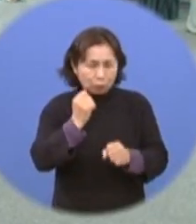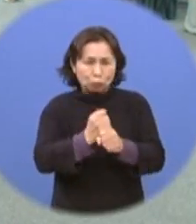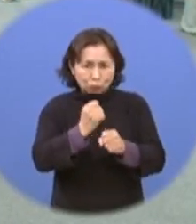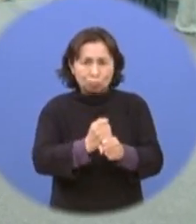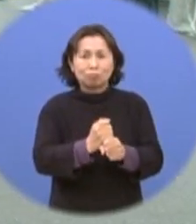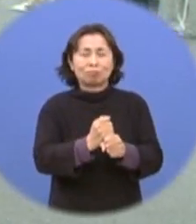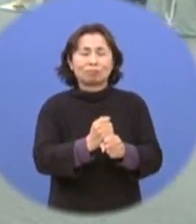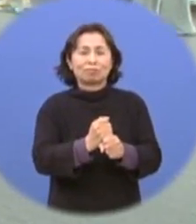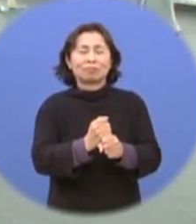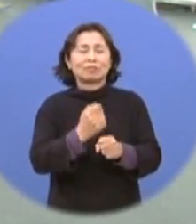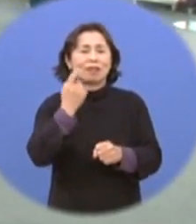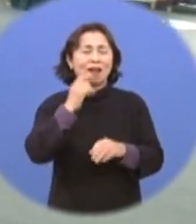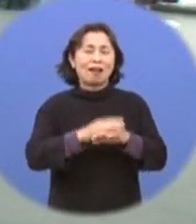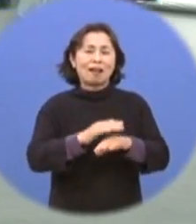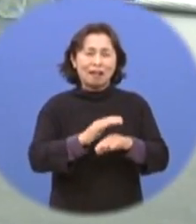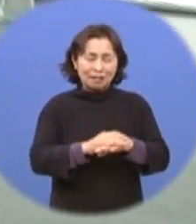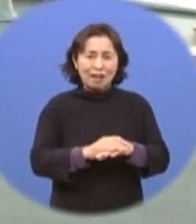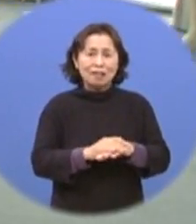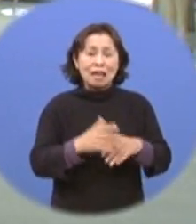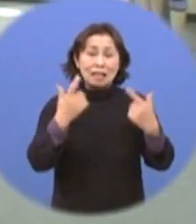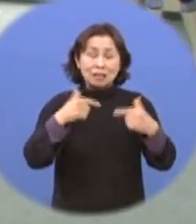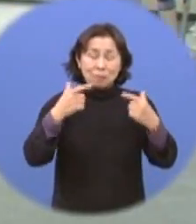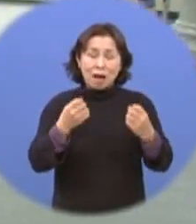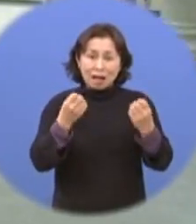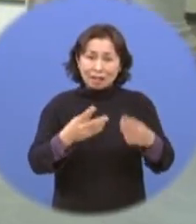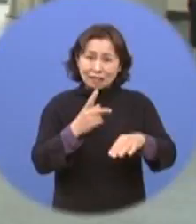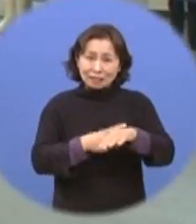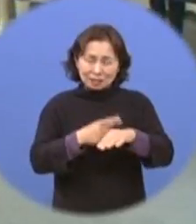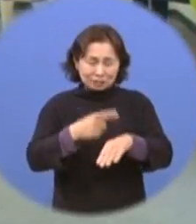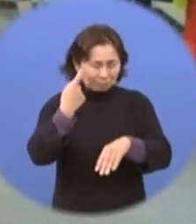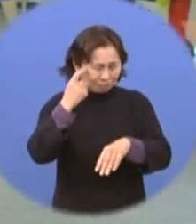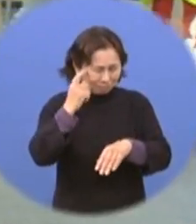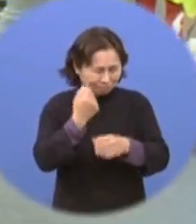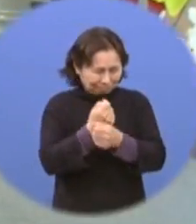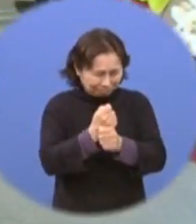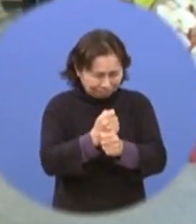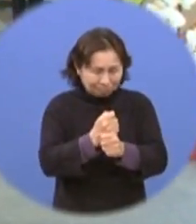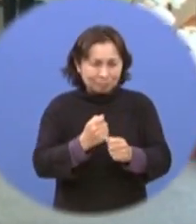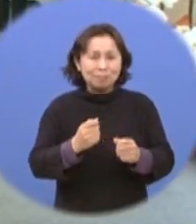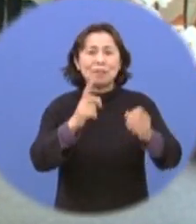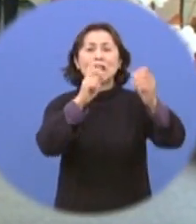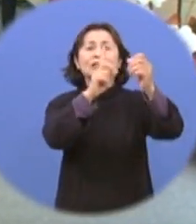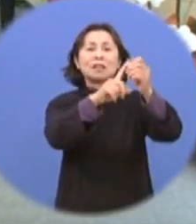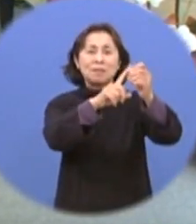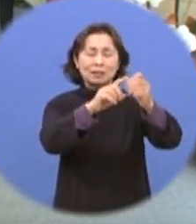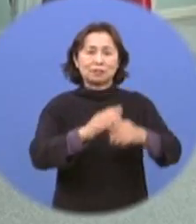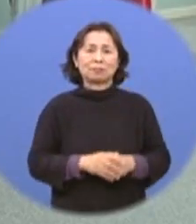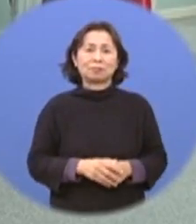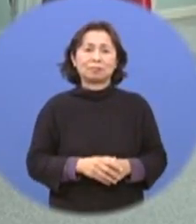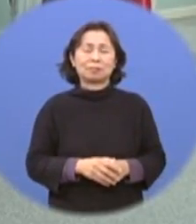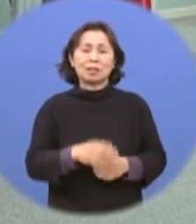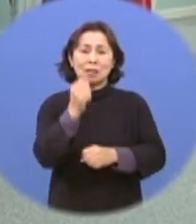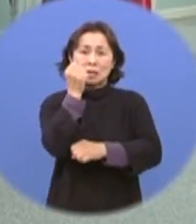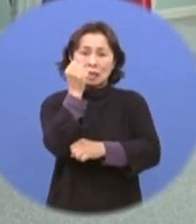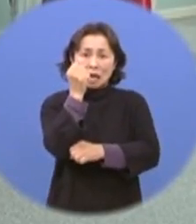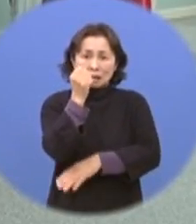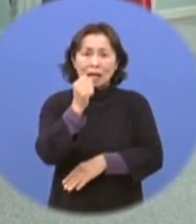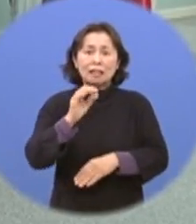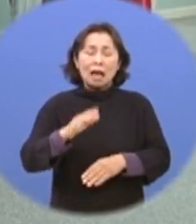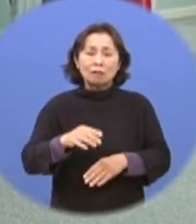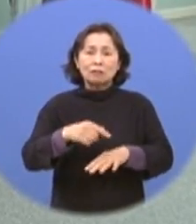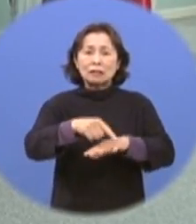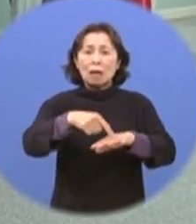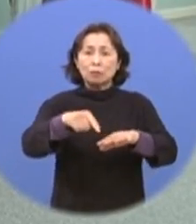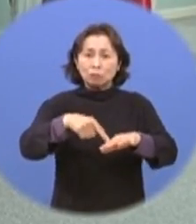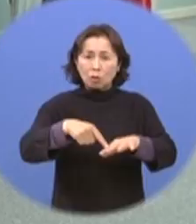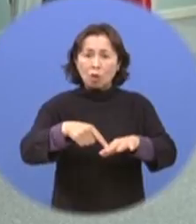企業として常に新しい技術の開発を目指しています創業の原点となった手袋